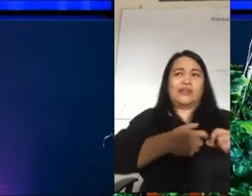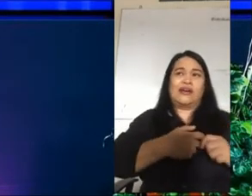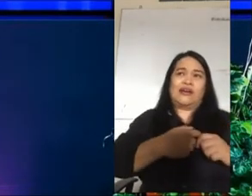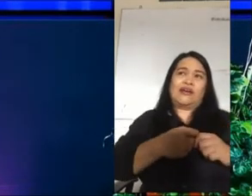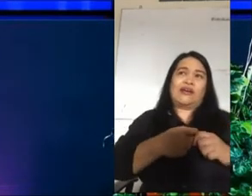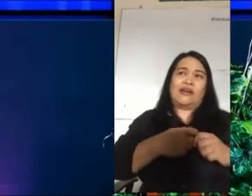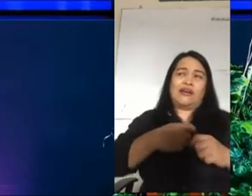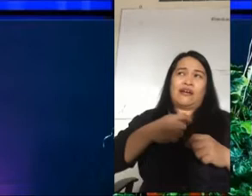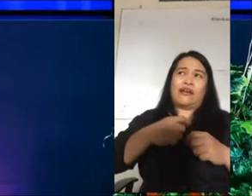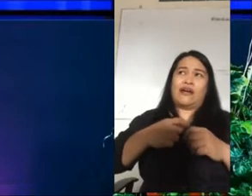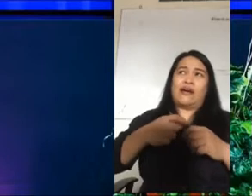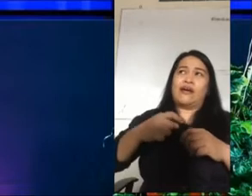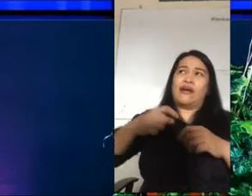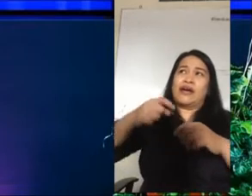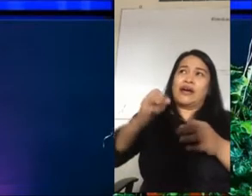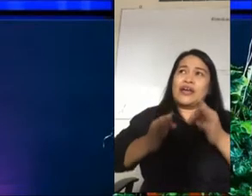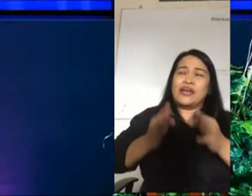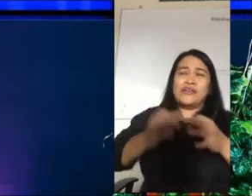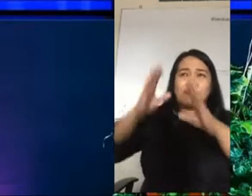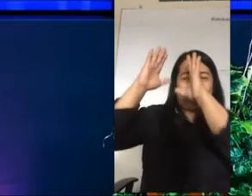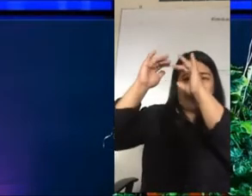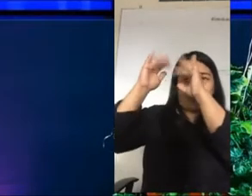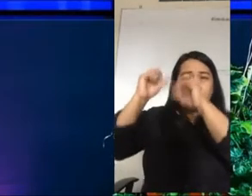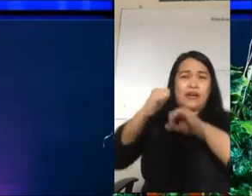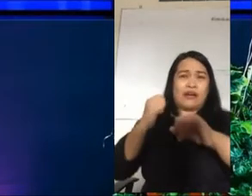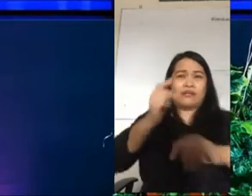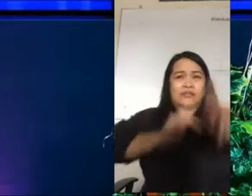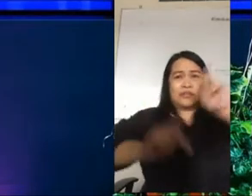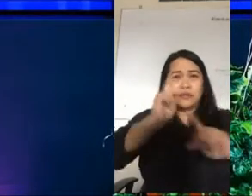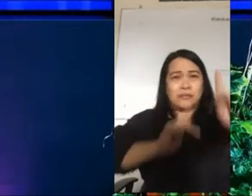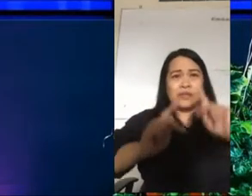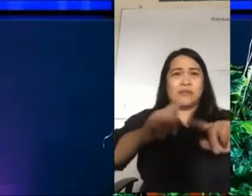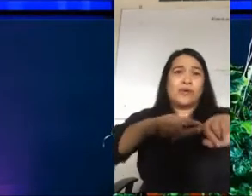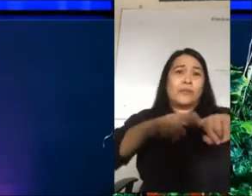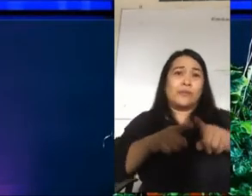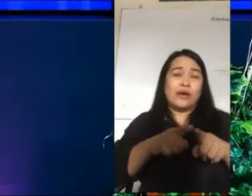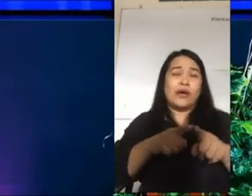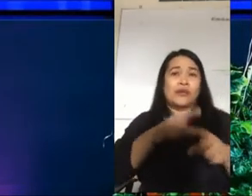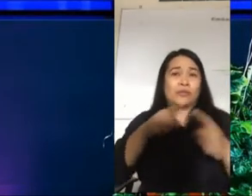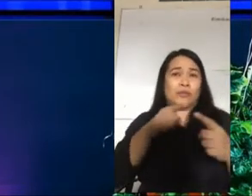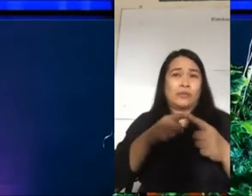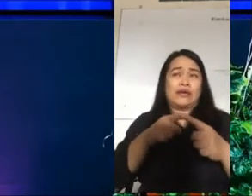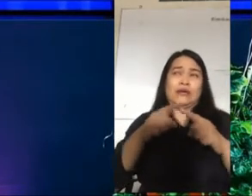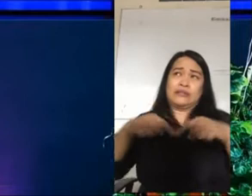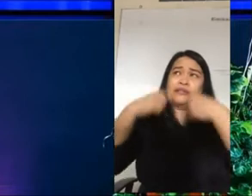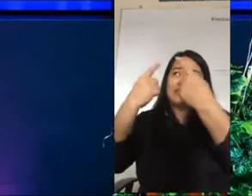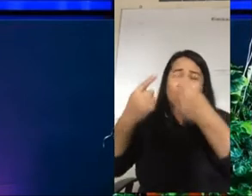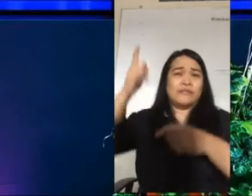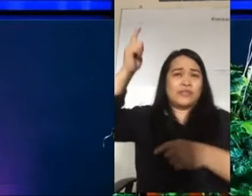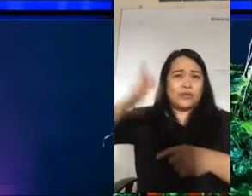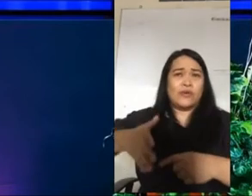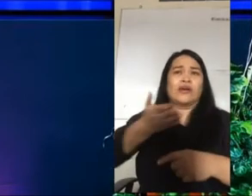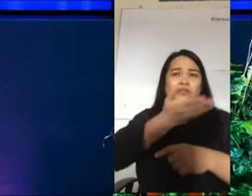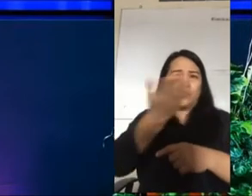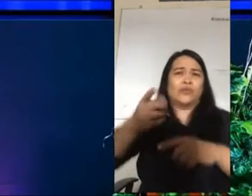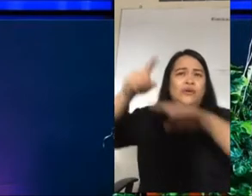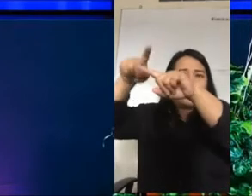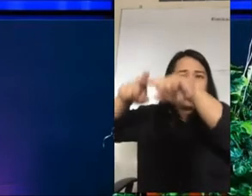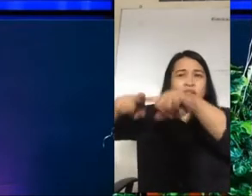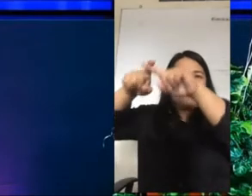pero pagdating sa ating Panginoon, pwede mong ipako ang iyong mismong buhay sa pagtitiwala na ang Diyos